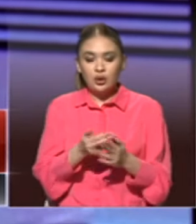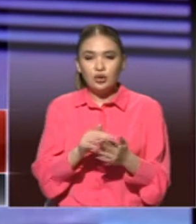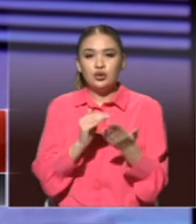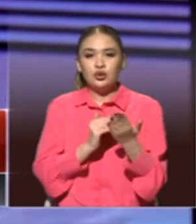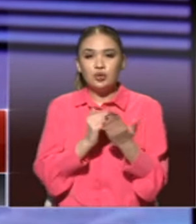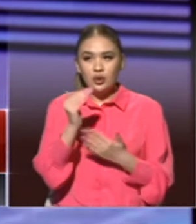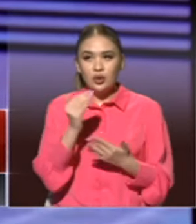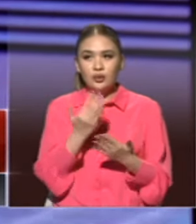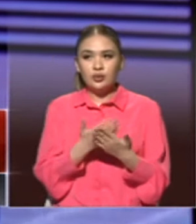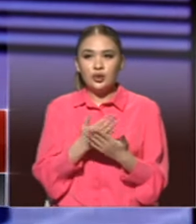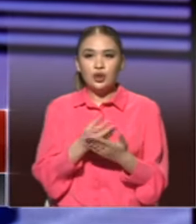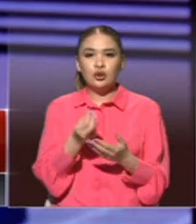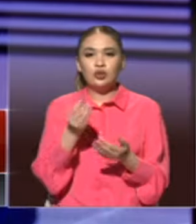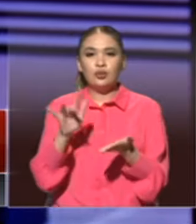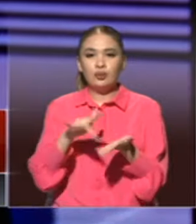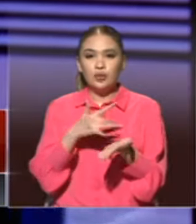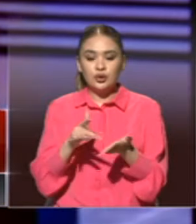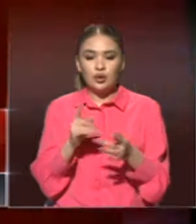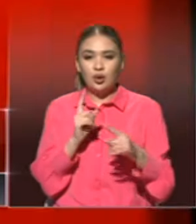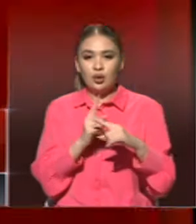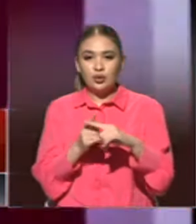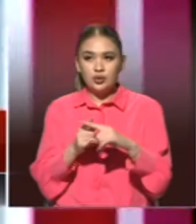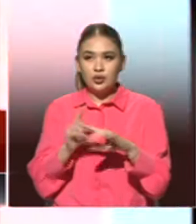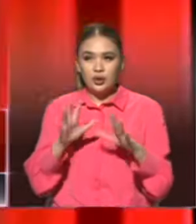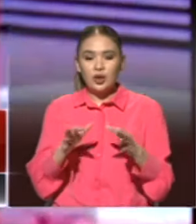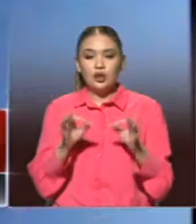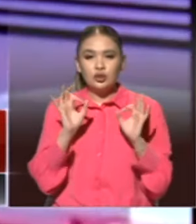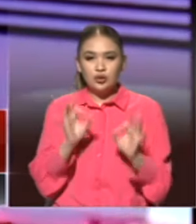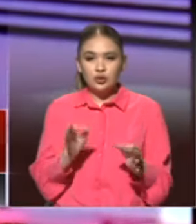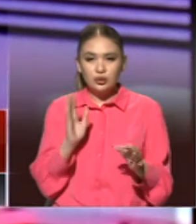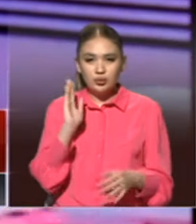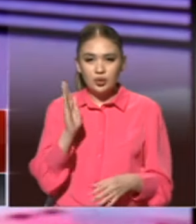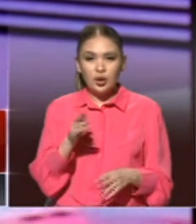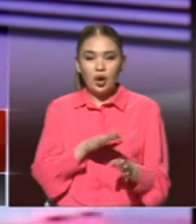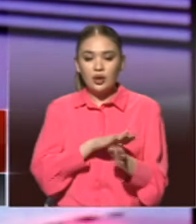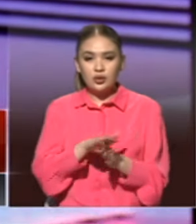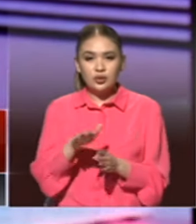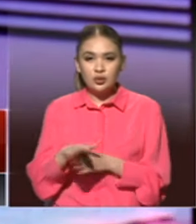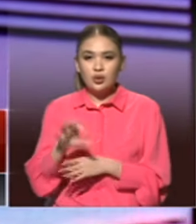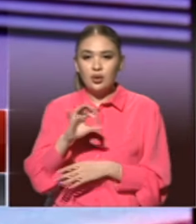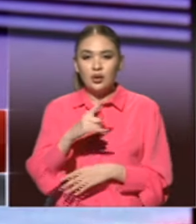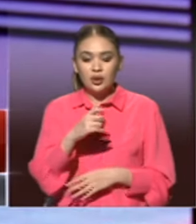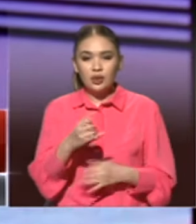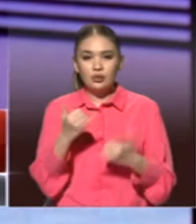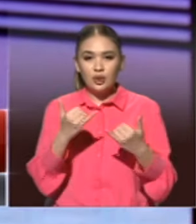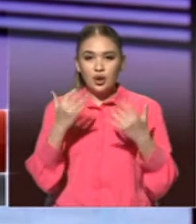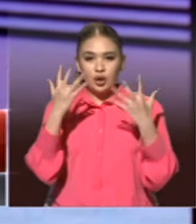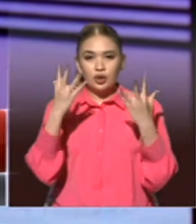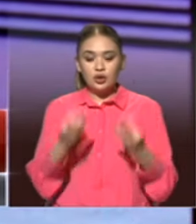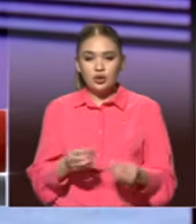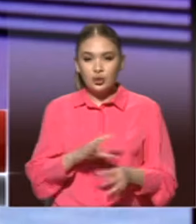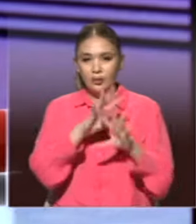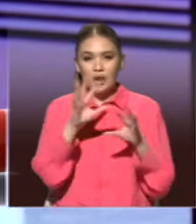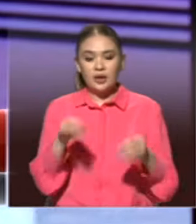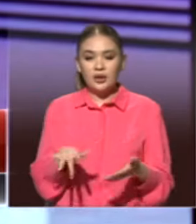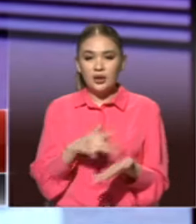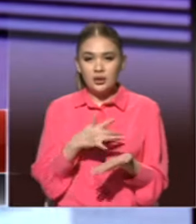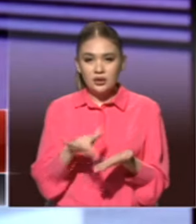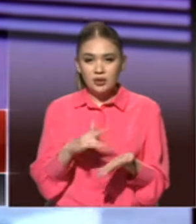мысалы бюджеттен қосып отырса стипендия, маман керек па, солай істеу керек. Атқару органы соның бүгінгі күні осының бәрін есептей отырып,